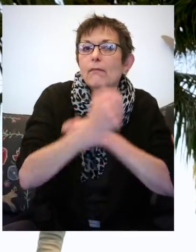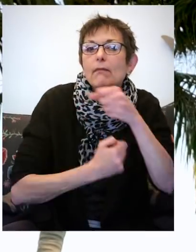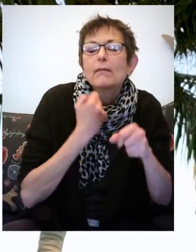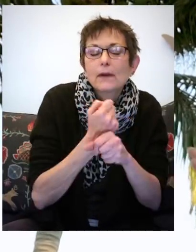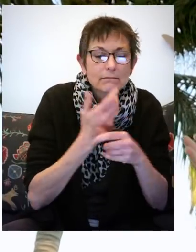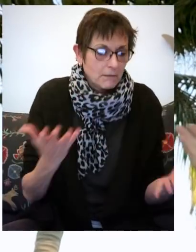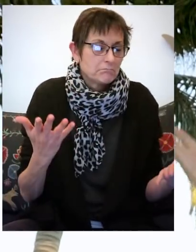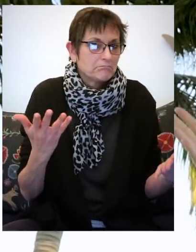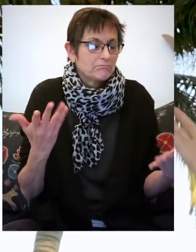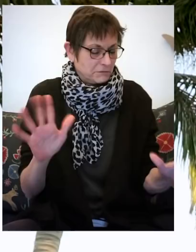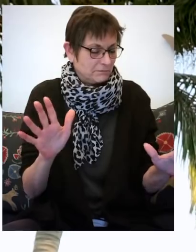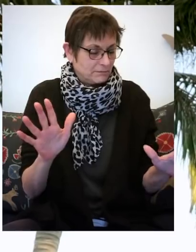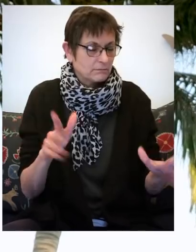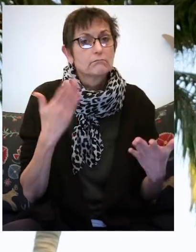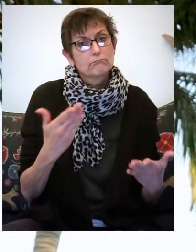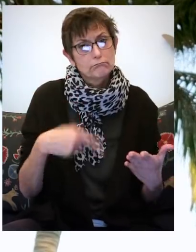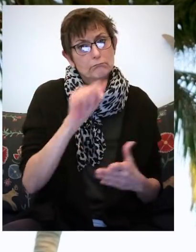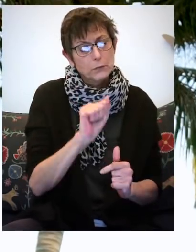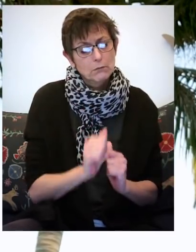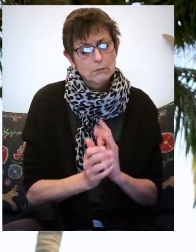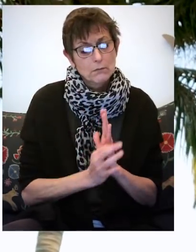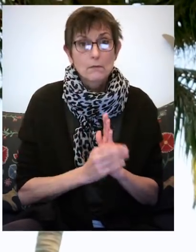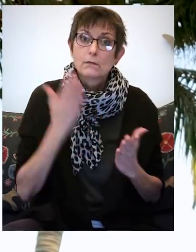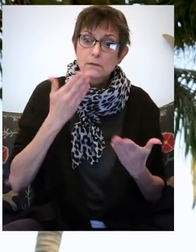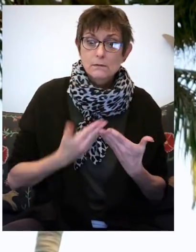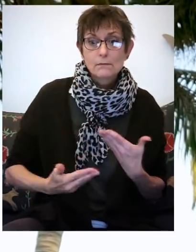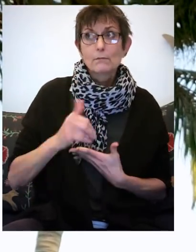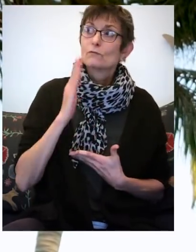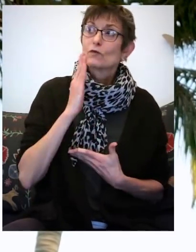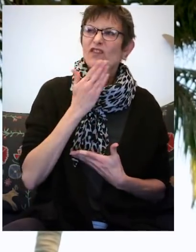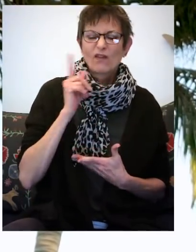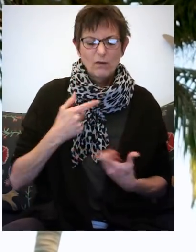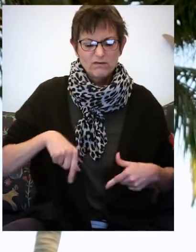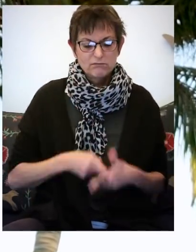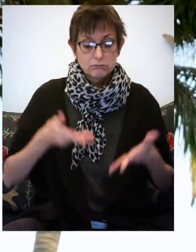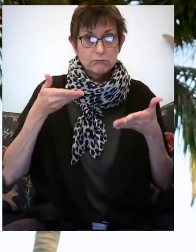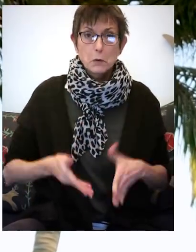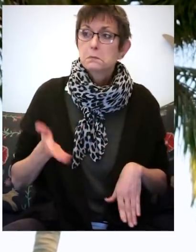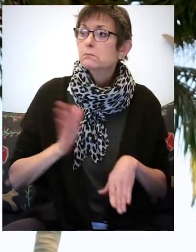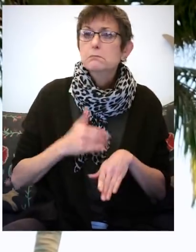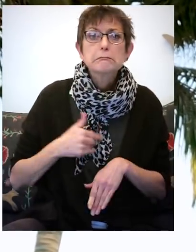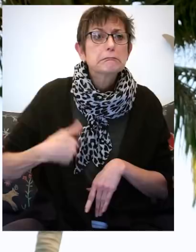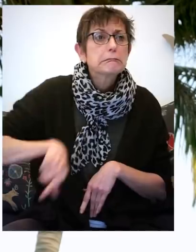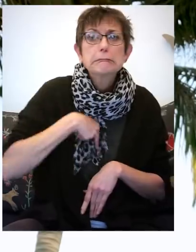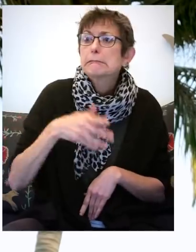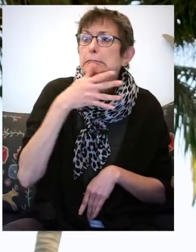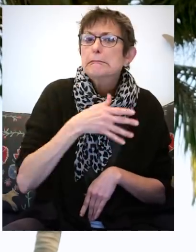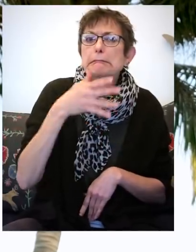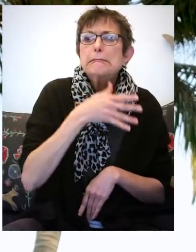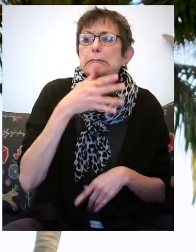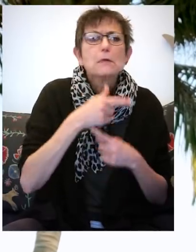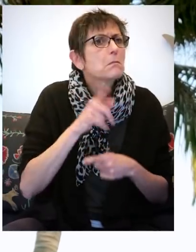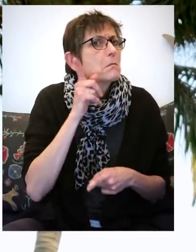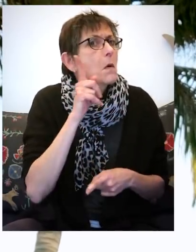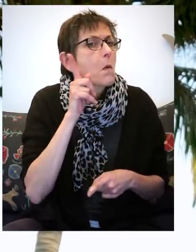Et bonne année bien sûr. Voilà, c'est fait. Abonnez-vous. En cette période de bonnes résolutions, je vais vous révéler pourquoi on n'arrive pas à les tenir et peut-être trouver